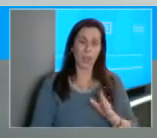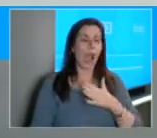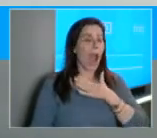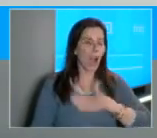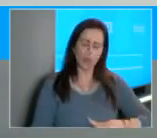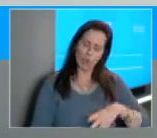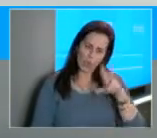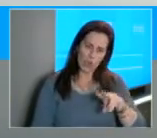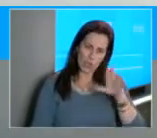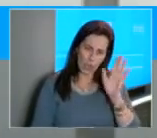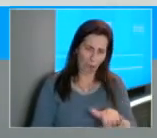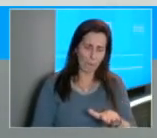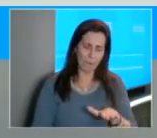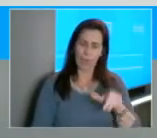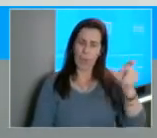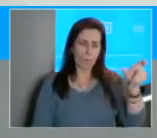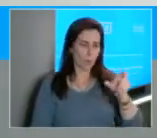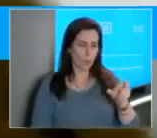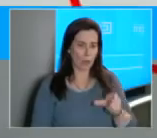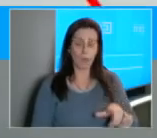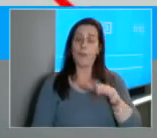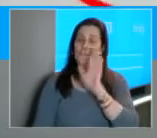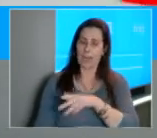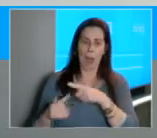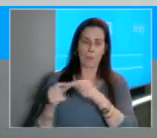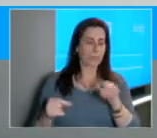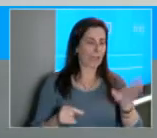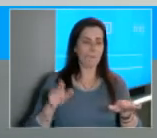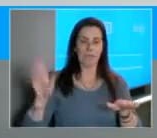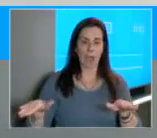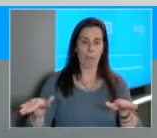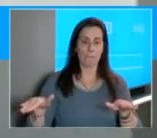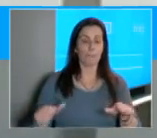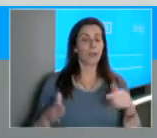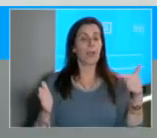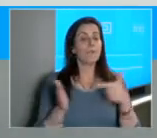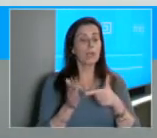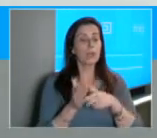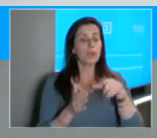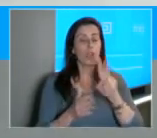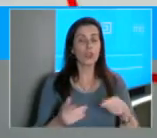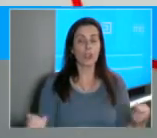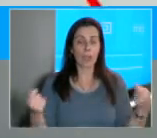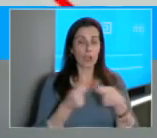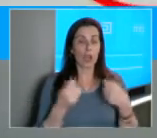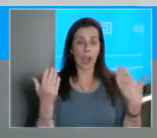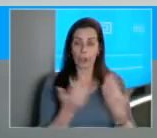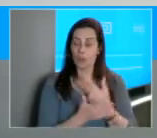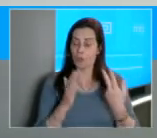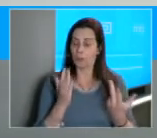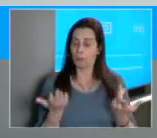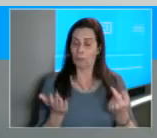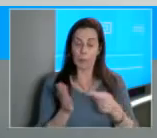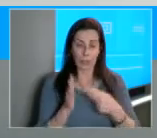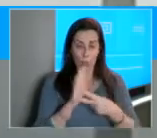המוטיבציות קיימות גם ביהודה ושומרון וגם בעזה, וכיוון שנוצר הקשר חדש של תוכנית המאה